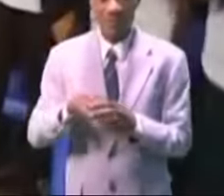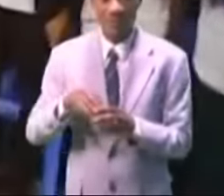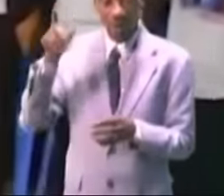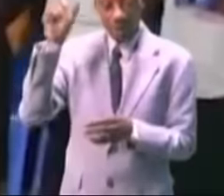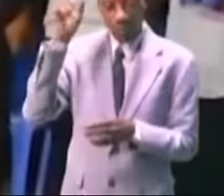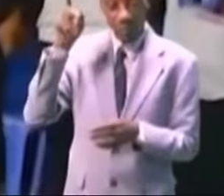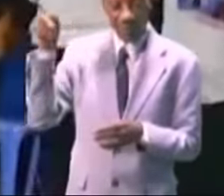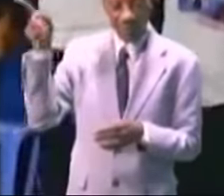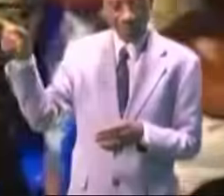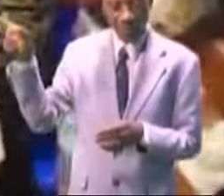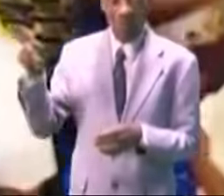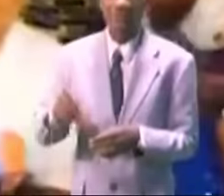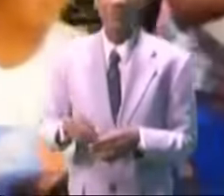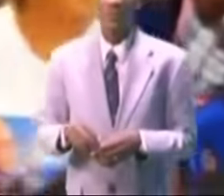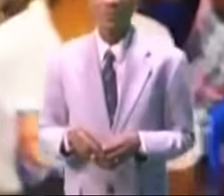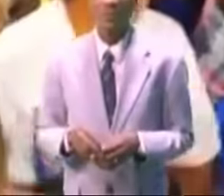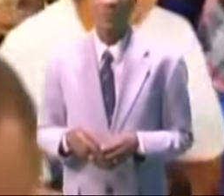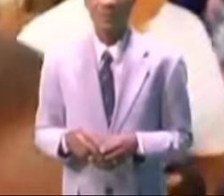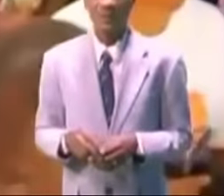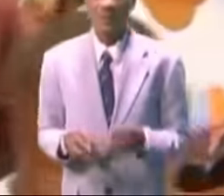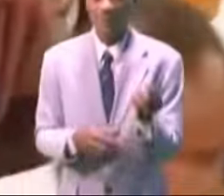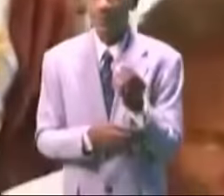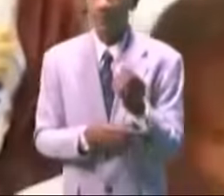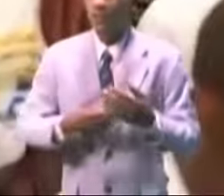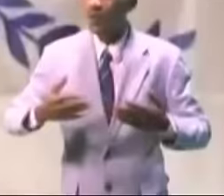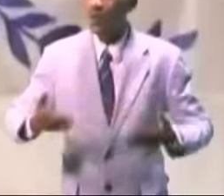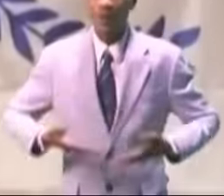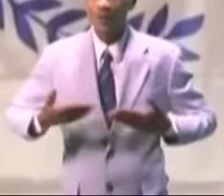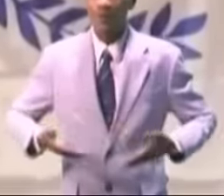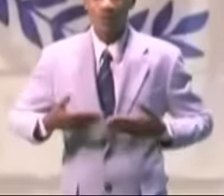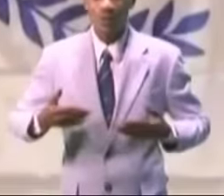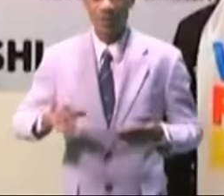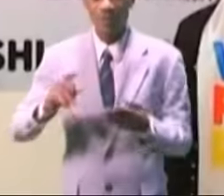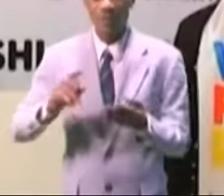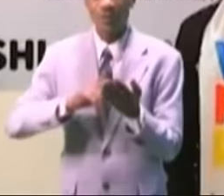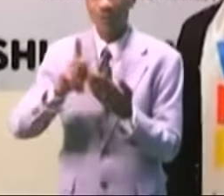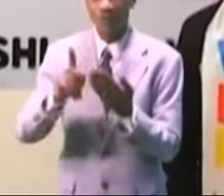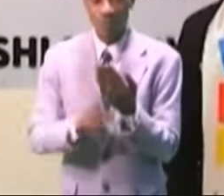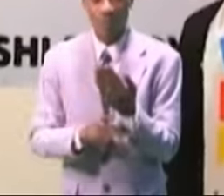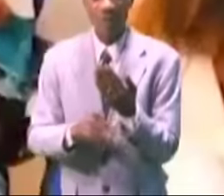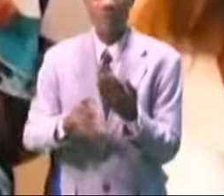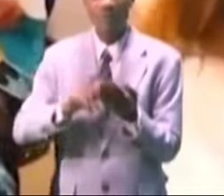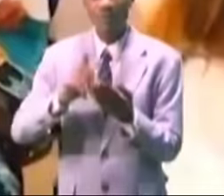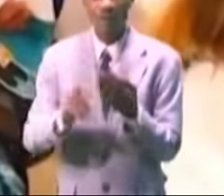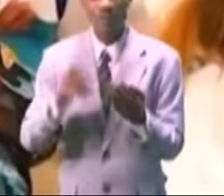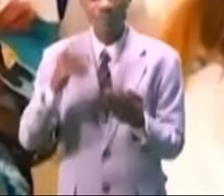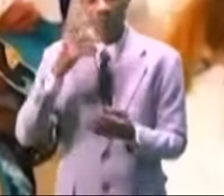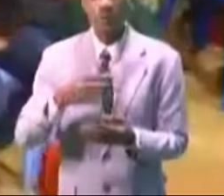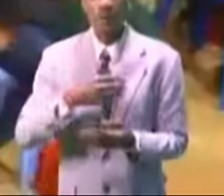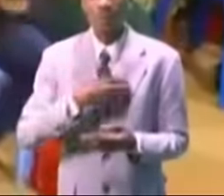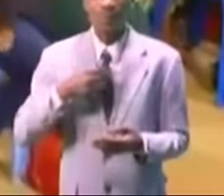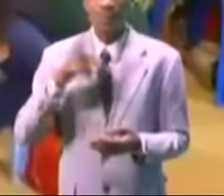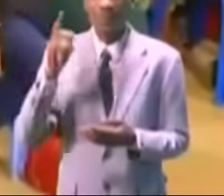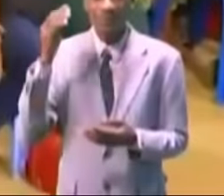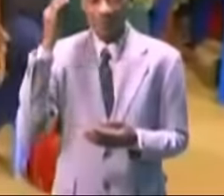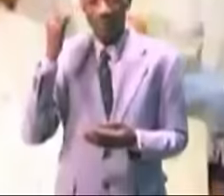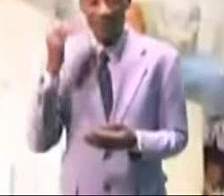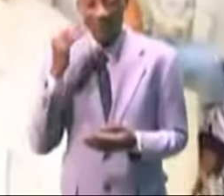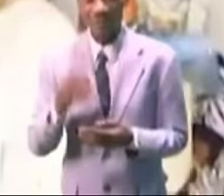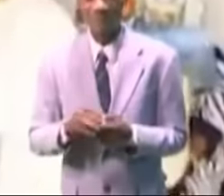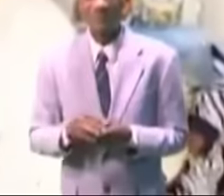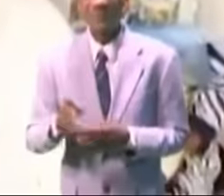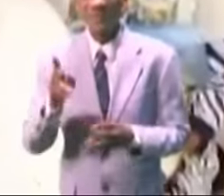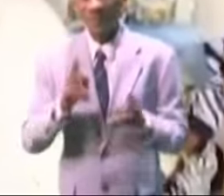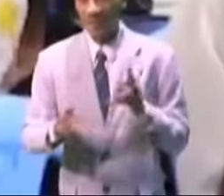accueilli avec joie ce changement des paradigmes qui met en avant-plan le social de la population. Kalimbui,